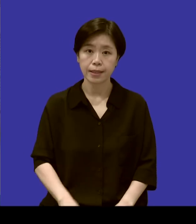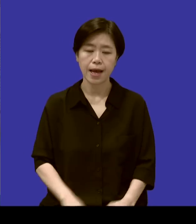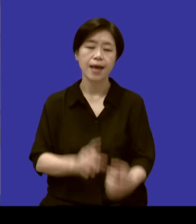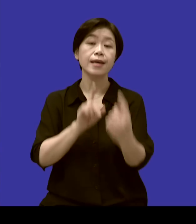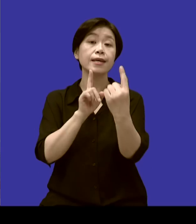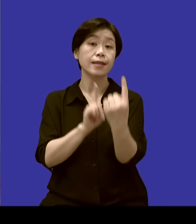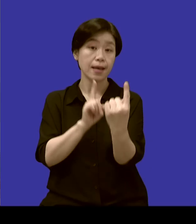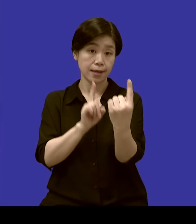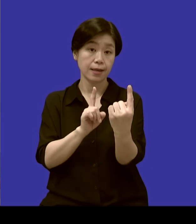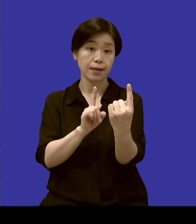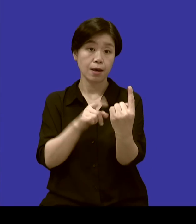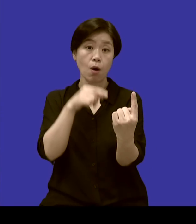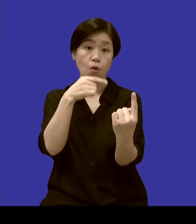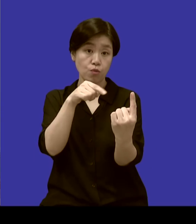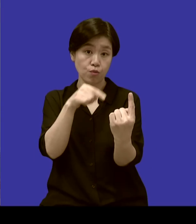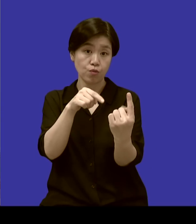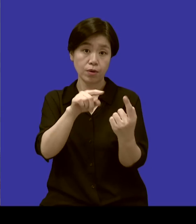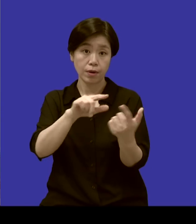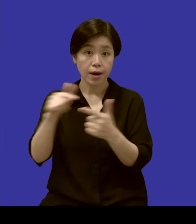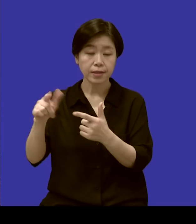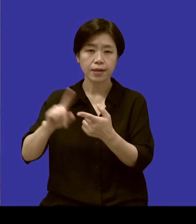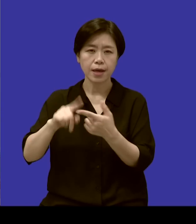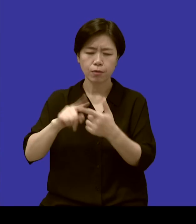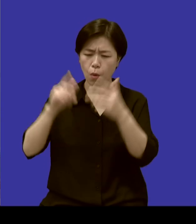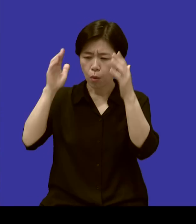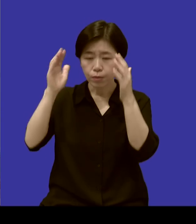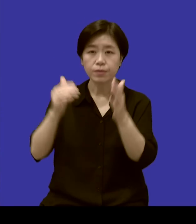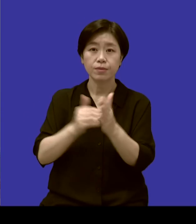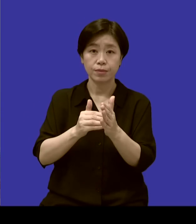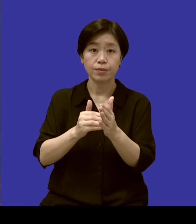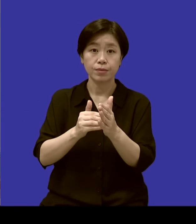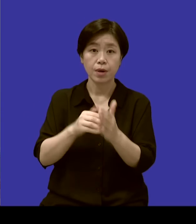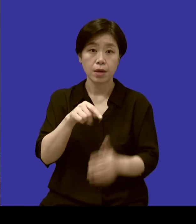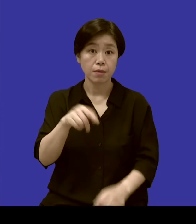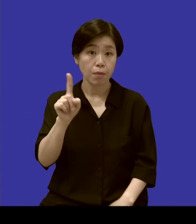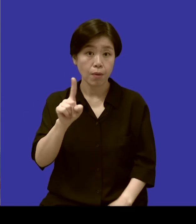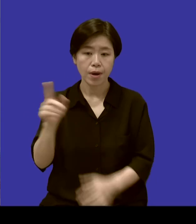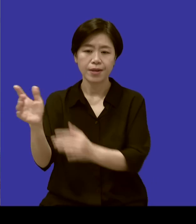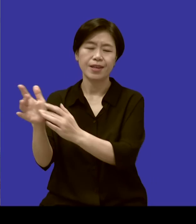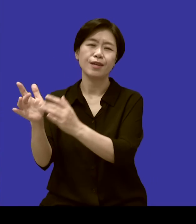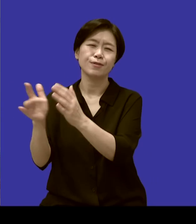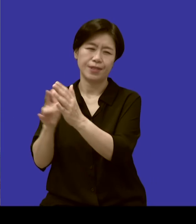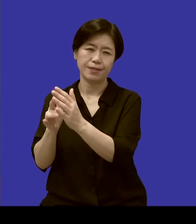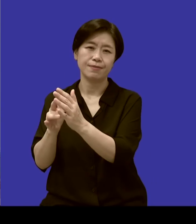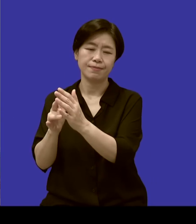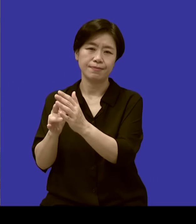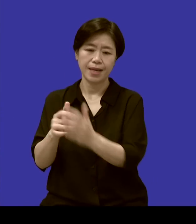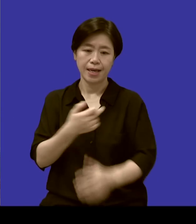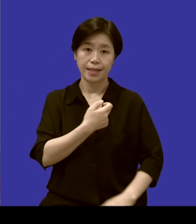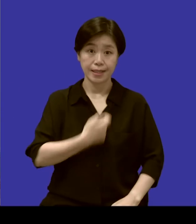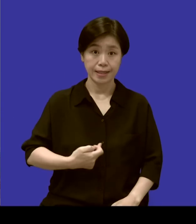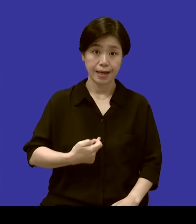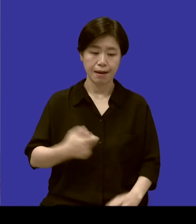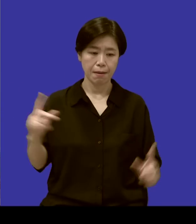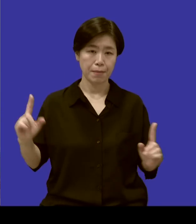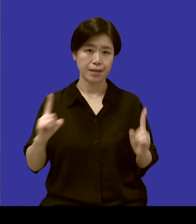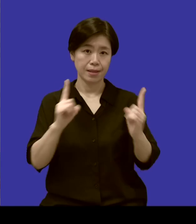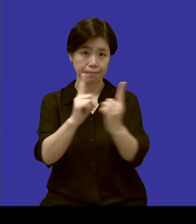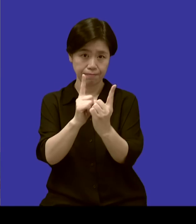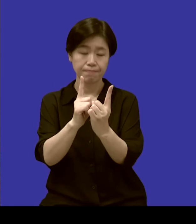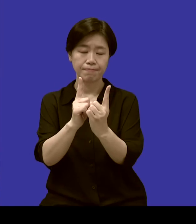받고 또 그거는 예수님이 하신 사역이잖아요. 네네. 그래서 예수님이 제자들에게 1대1로